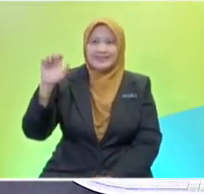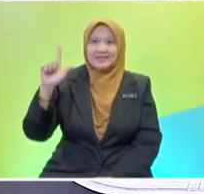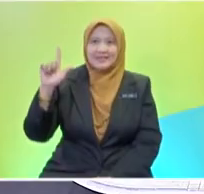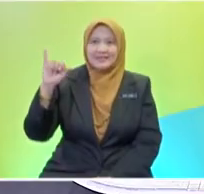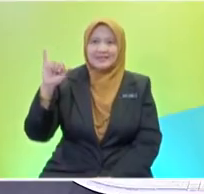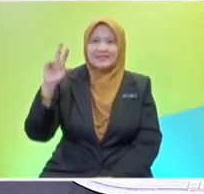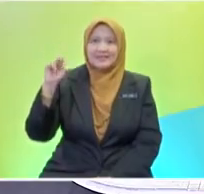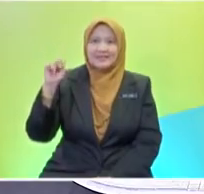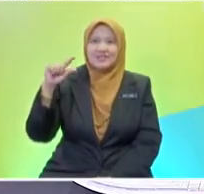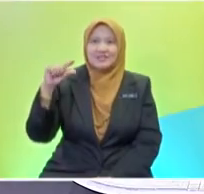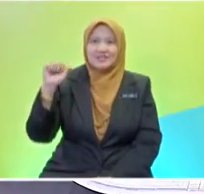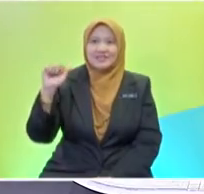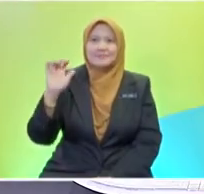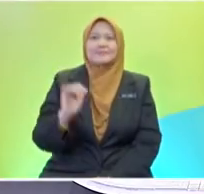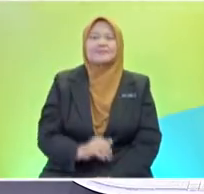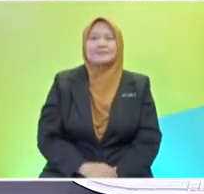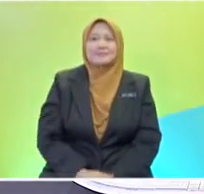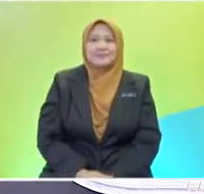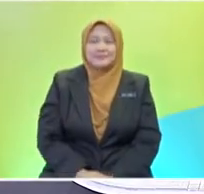telinga Oke